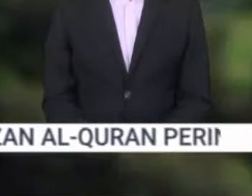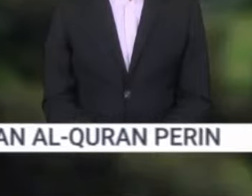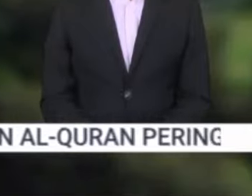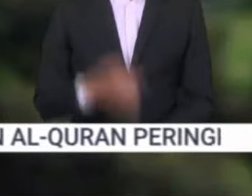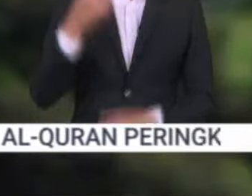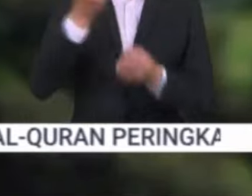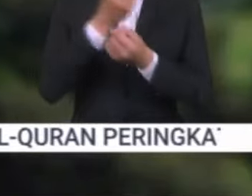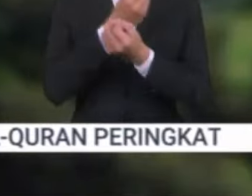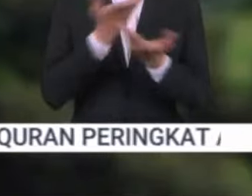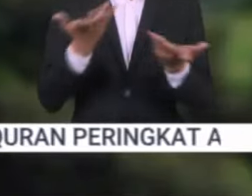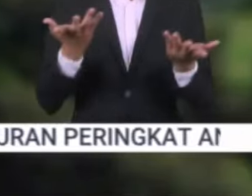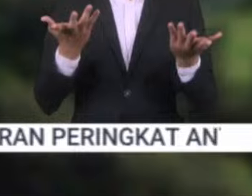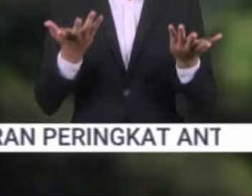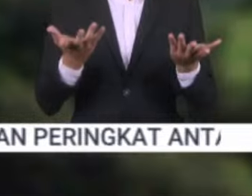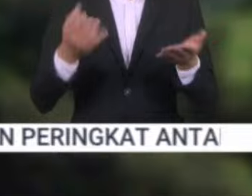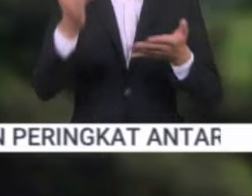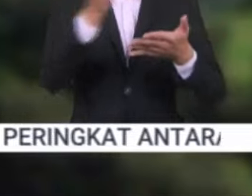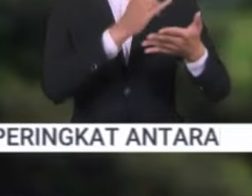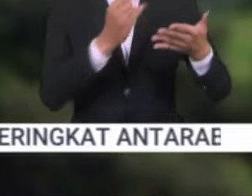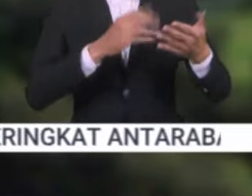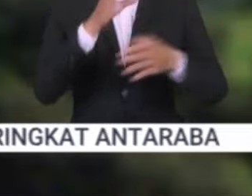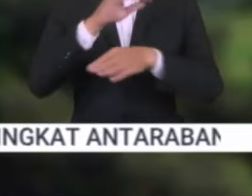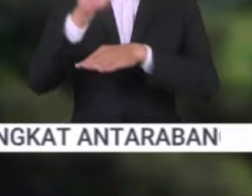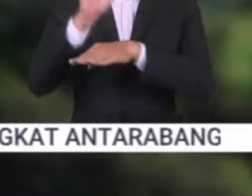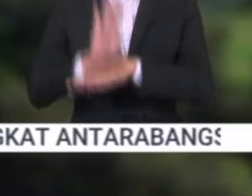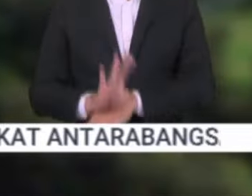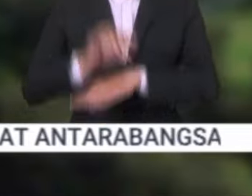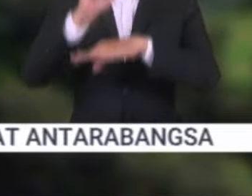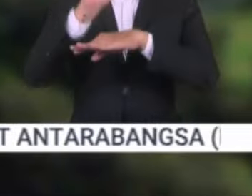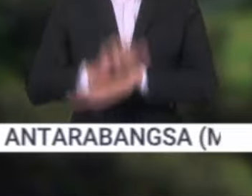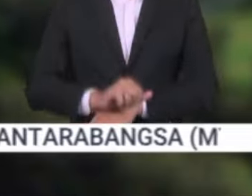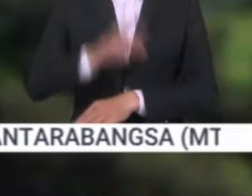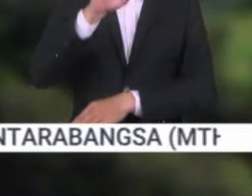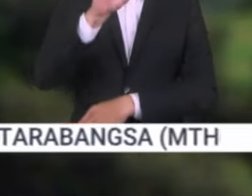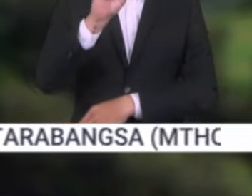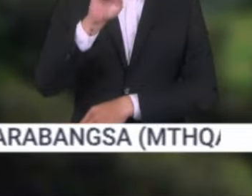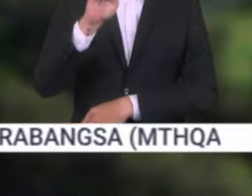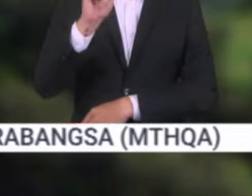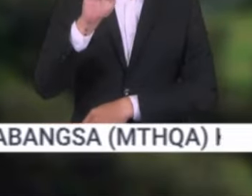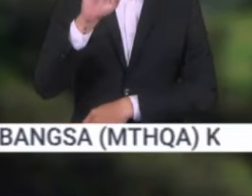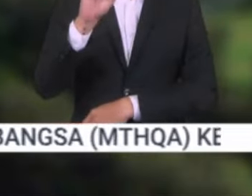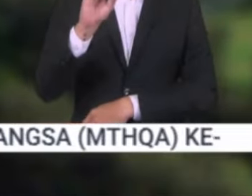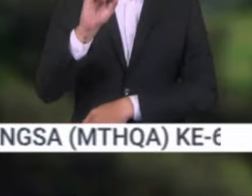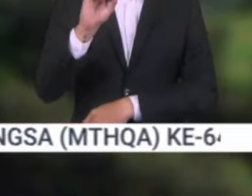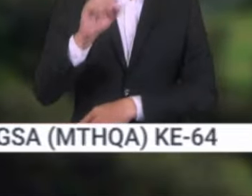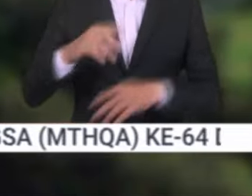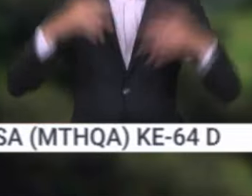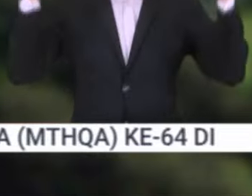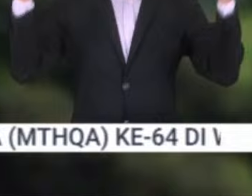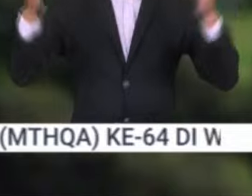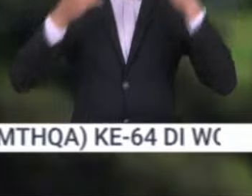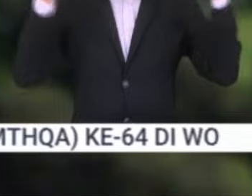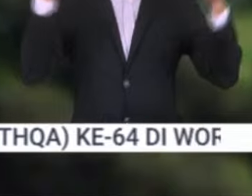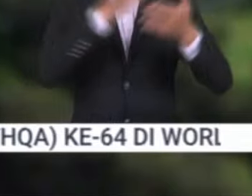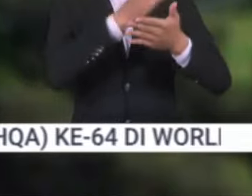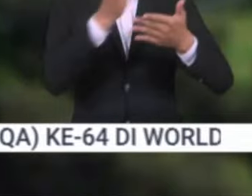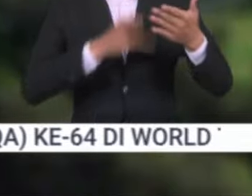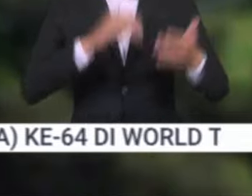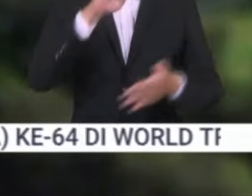Mengetengahkan seni dan budaya serta adat tradisi Borneo, penganjuran Festival Kesenian Borneo